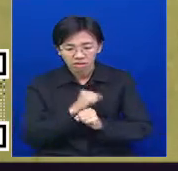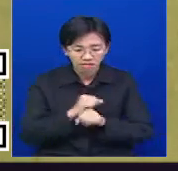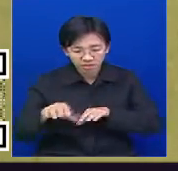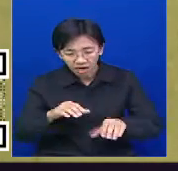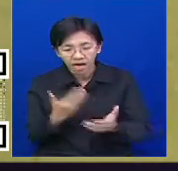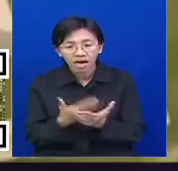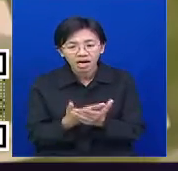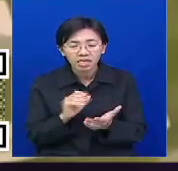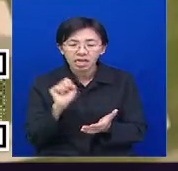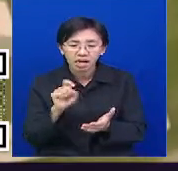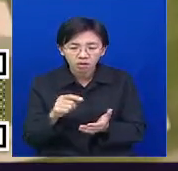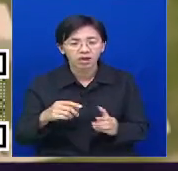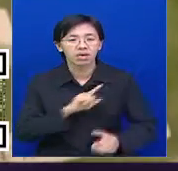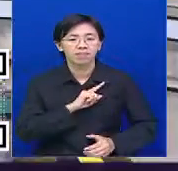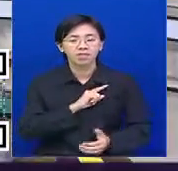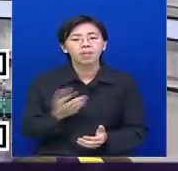าง